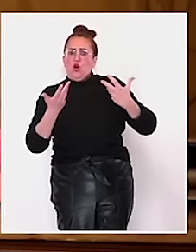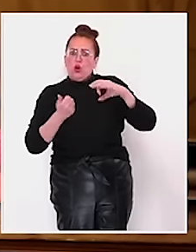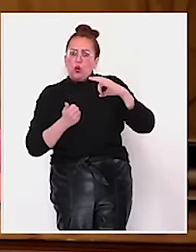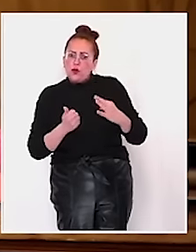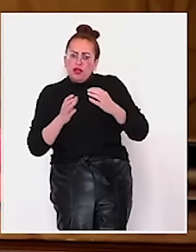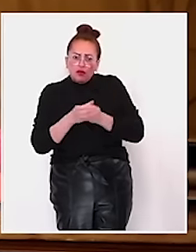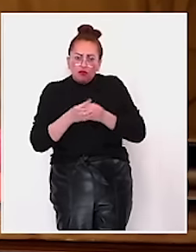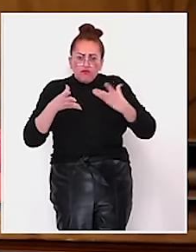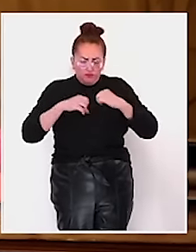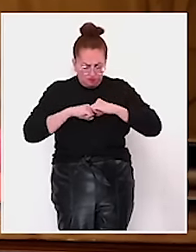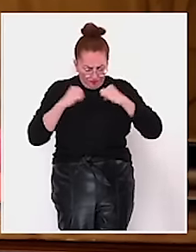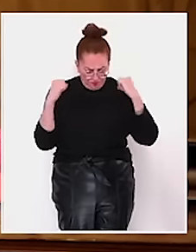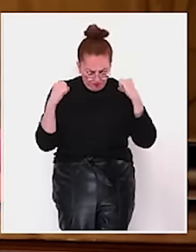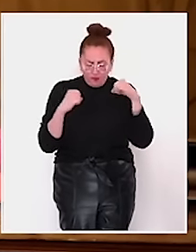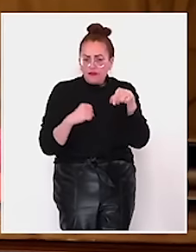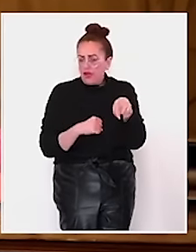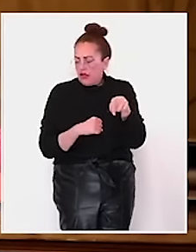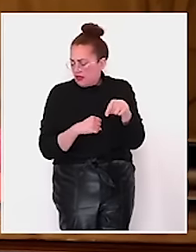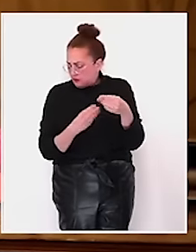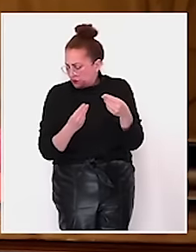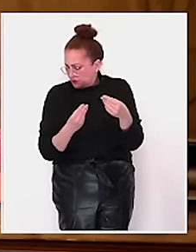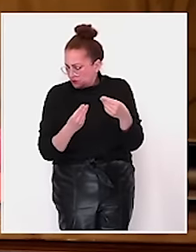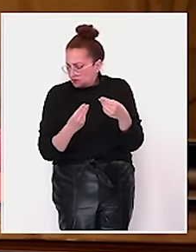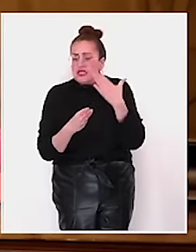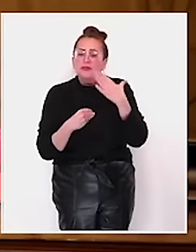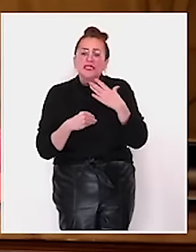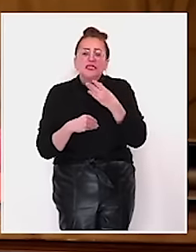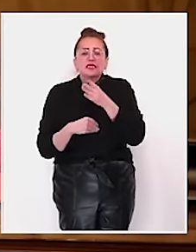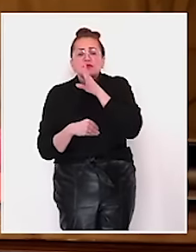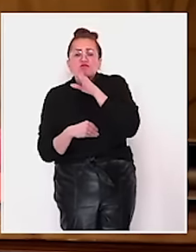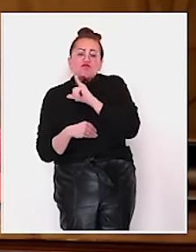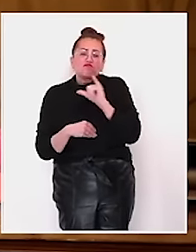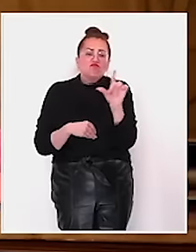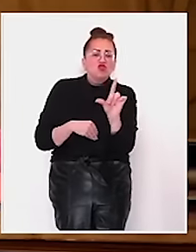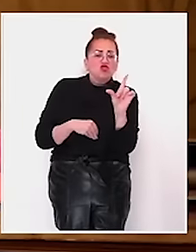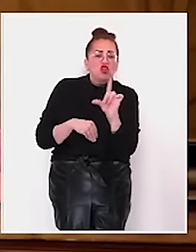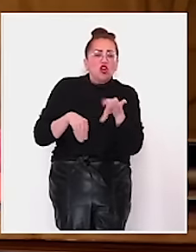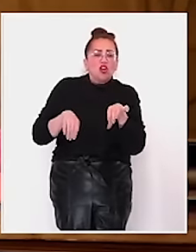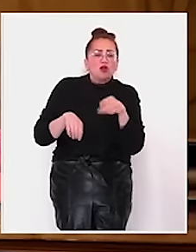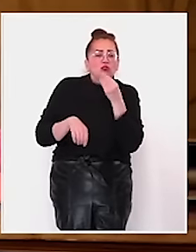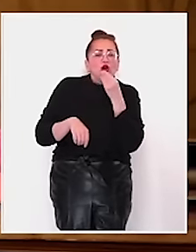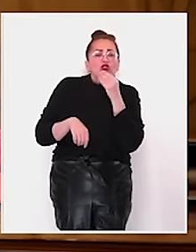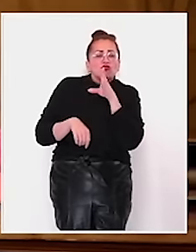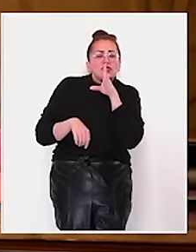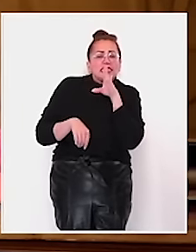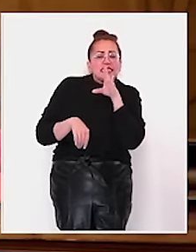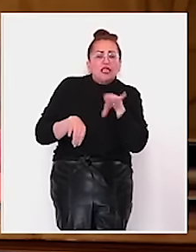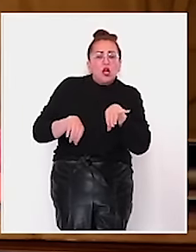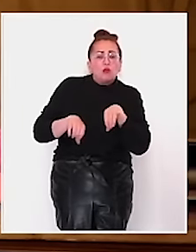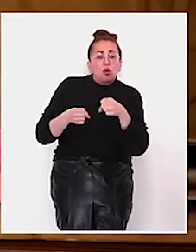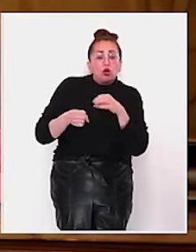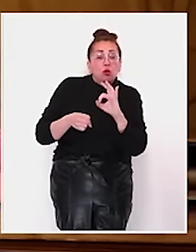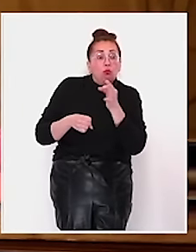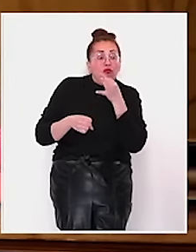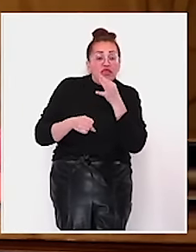part, travaillent pour pendant la pause méridienne, entre midi et deux, dans nos écoles. Et c'est un vrai plus d'avoir ces jeunes qui